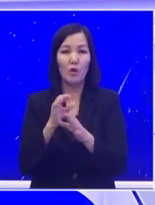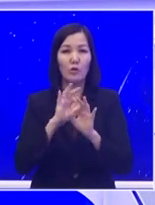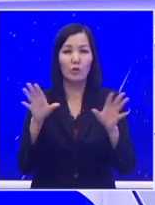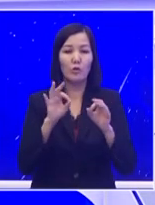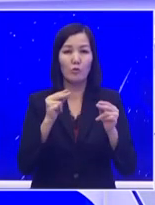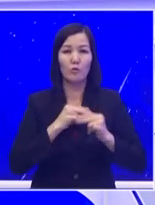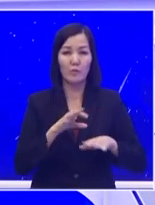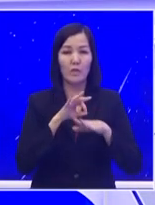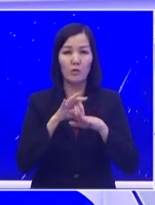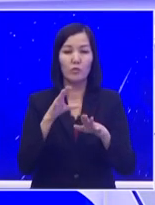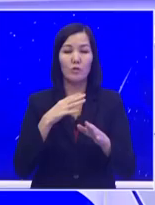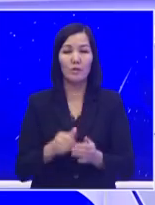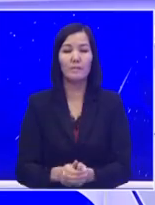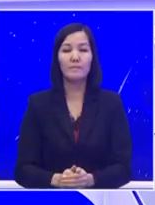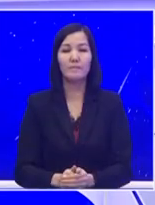түсіндірме жұмыстарын жүргізді.